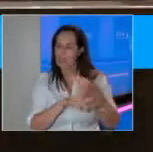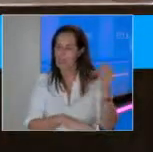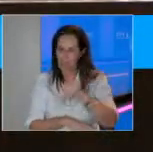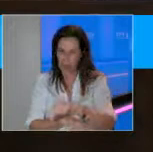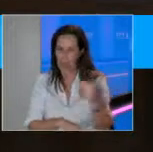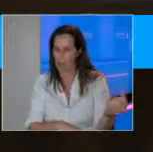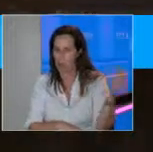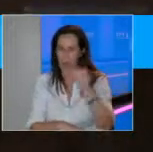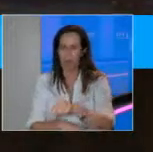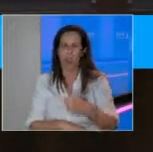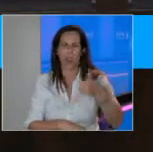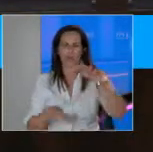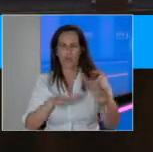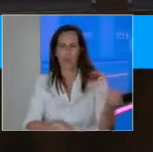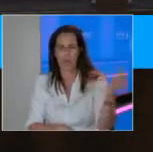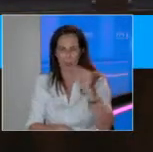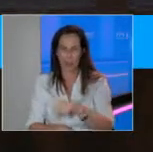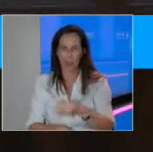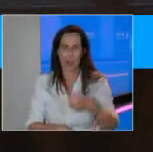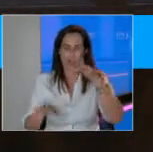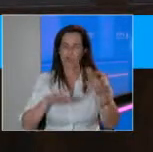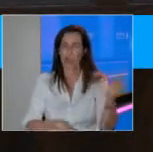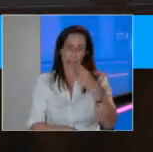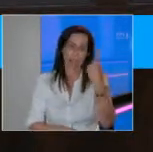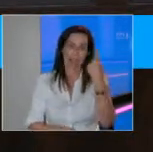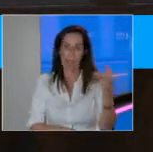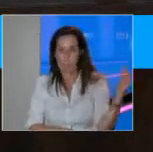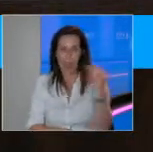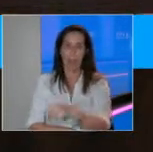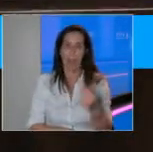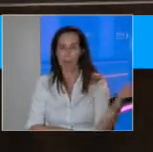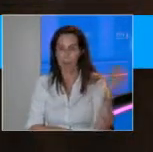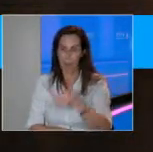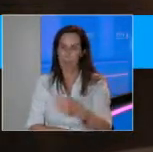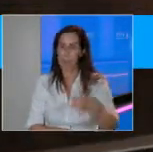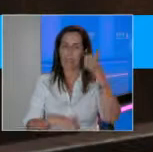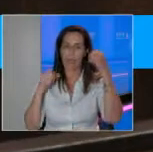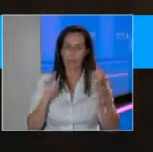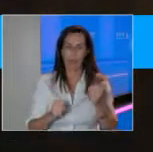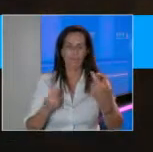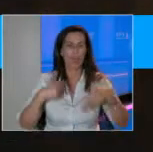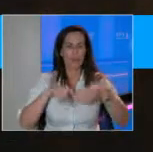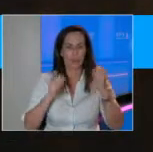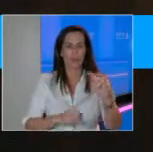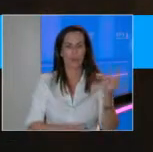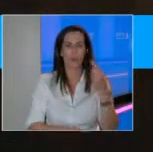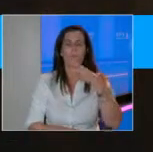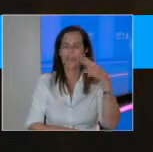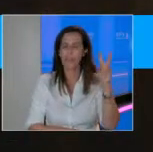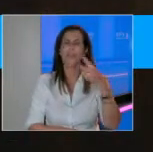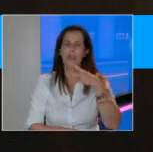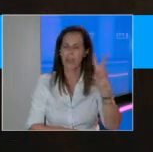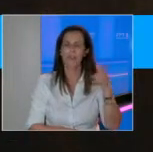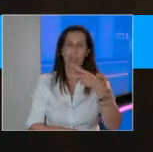לפה ראשי ממשלה, ראש ממשלה אחד ב-12 שנים, שרי ביטחון והקבינט, וכולם מבטיחים